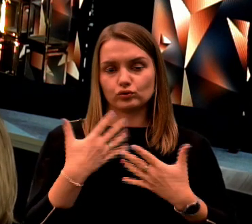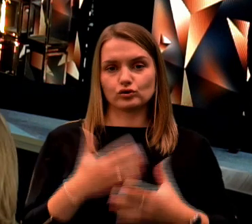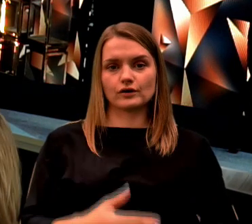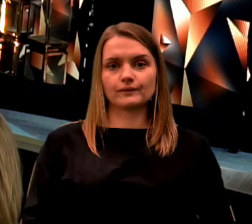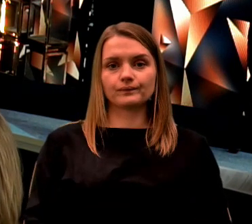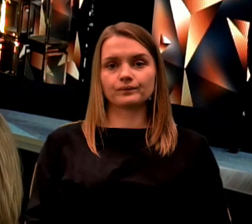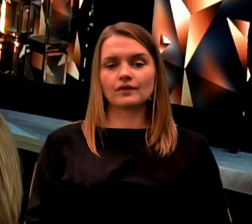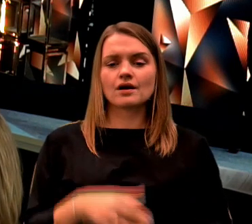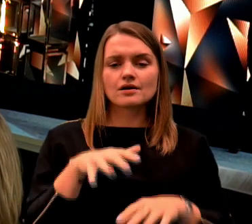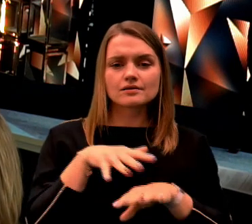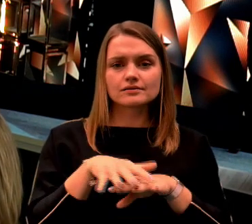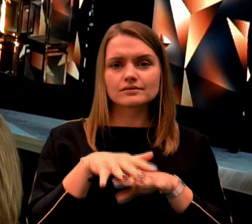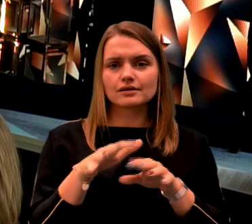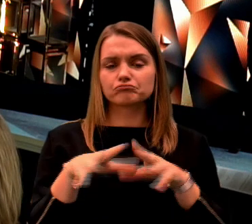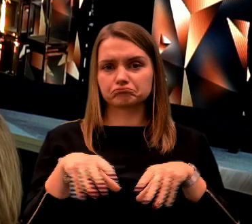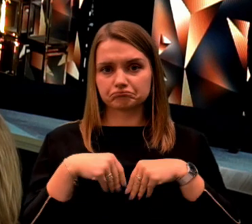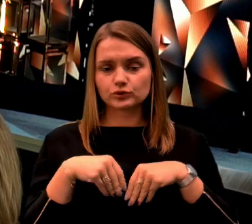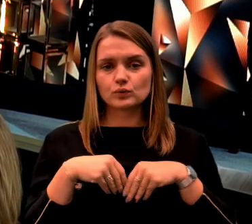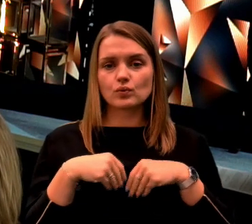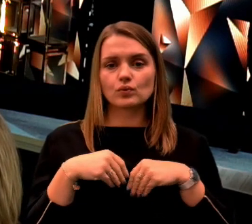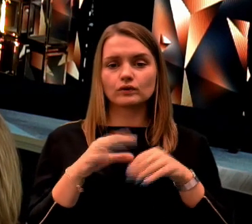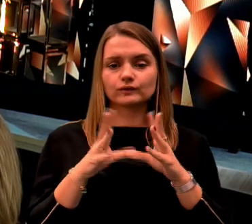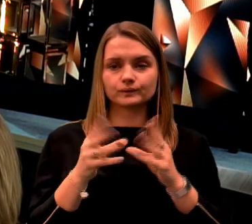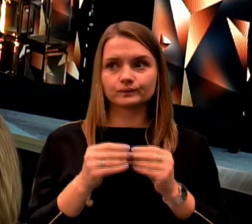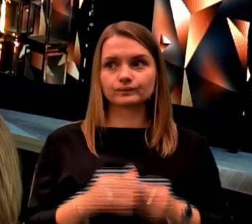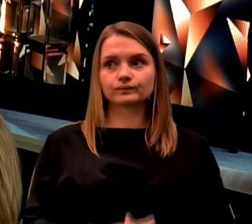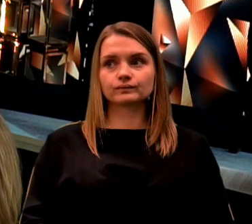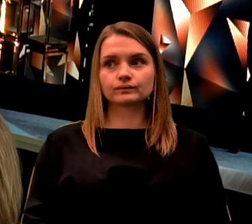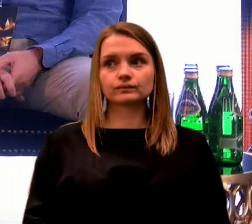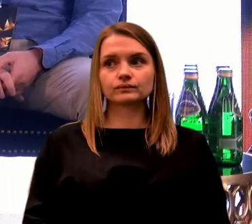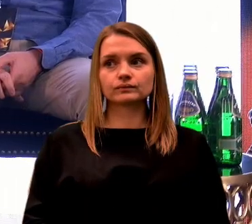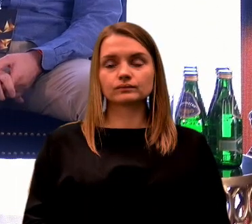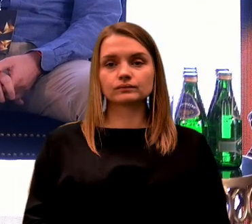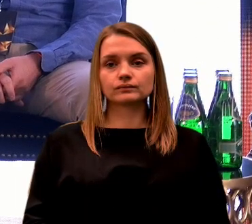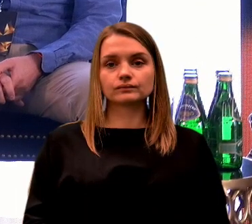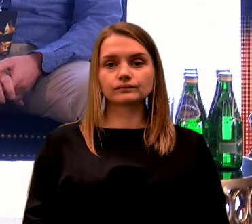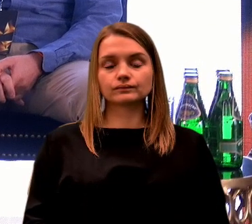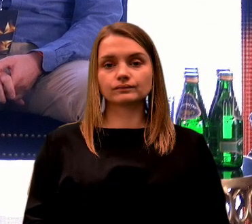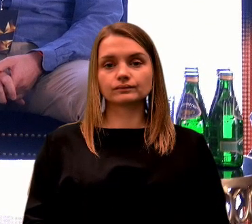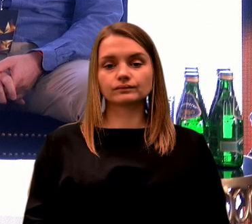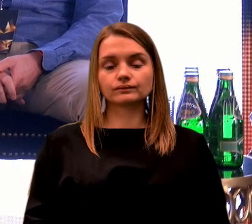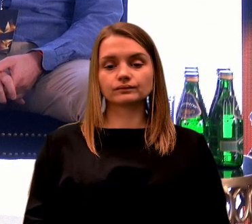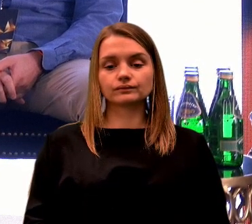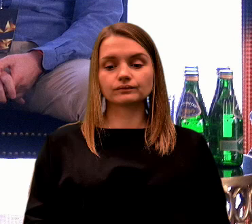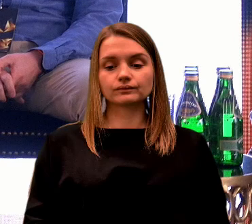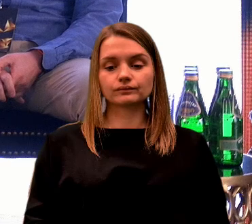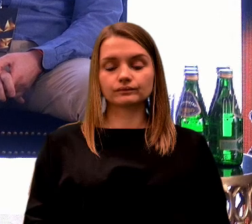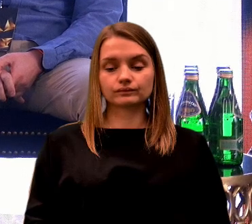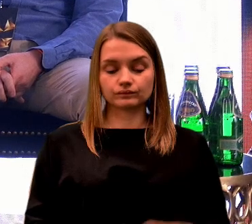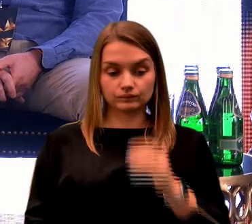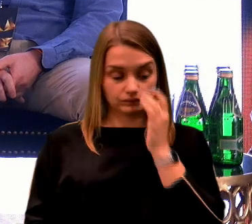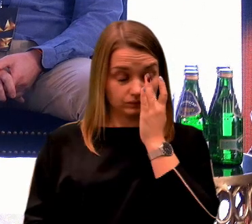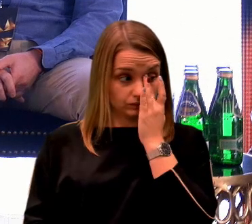System przyjmuje tylko z zamkniętej kafeterii, więc profesorze trzeba się zmieścić.